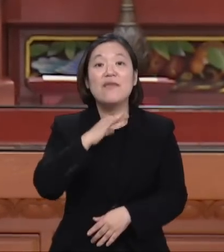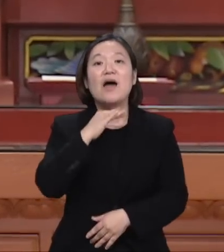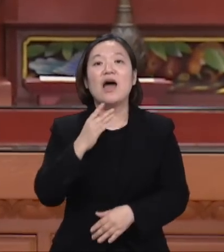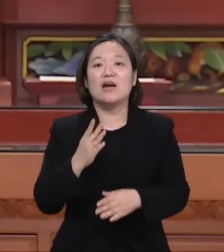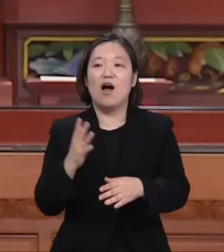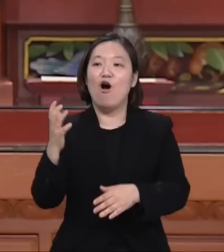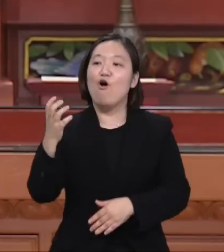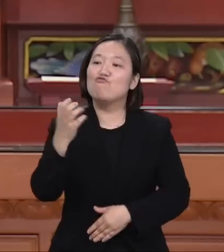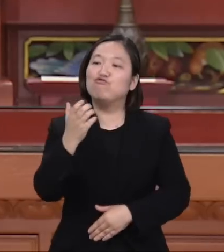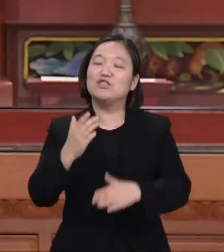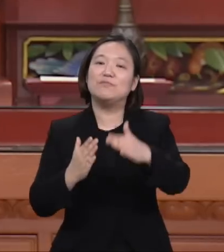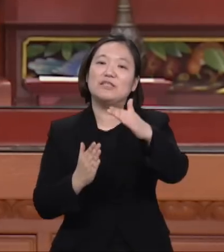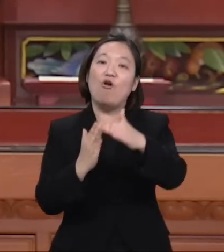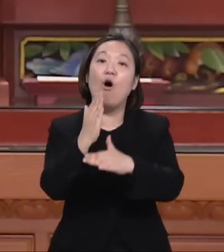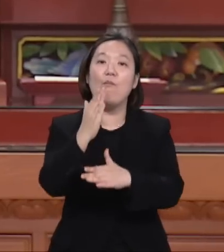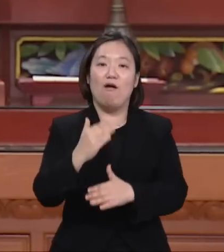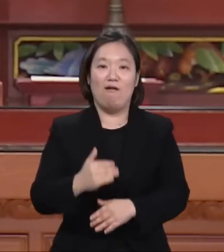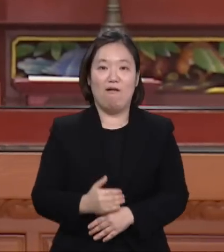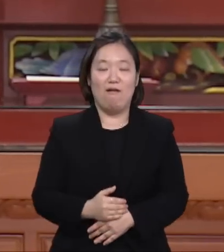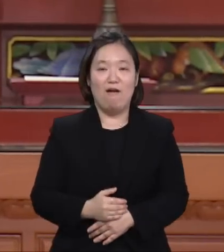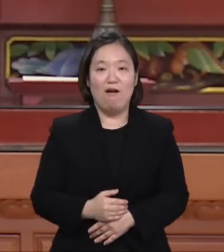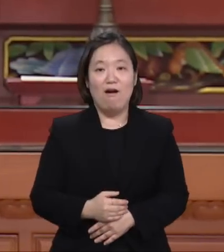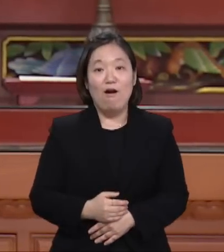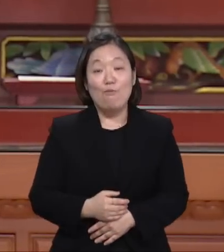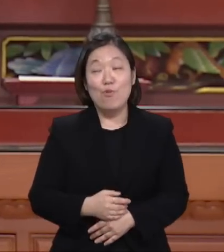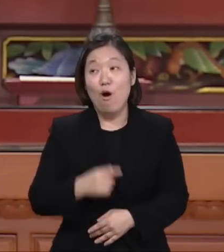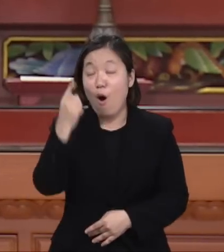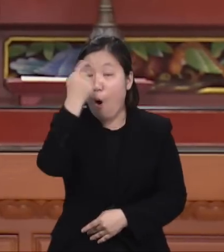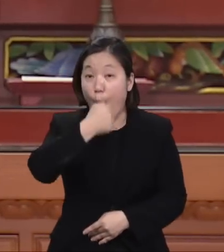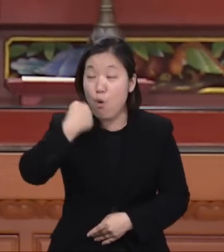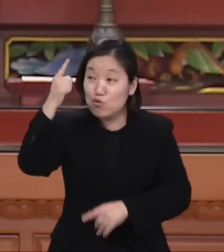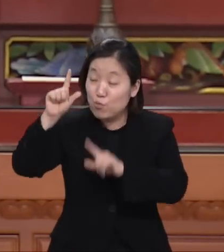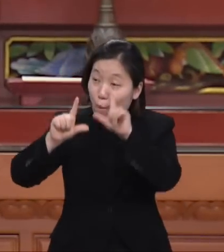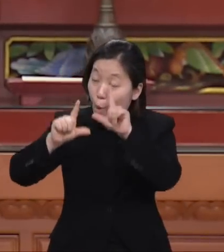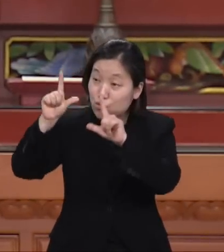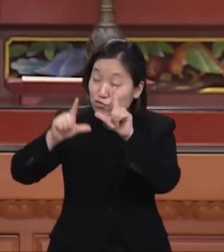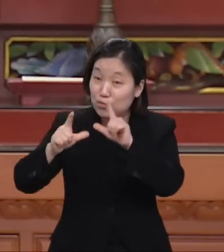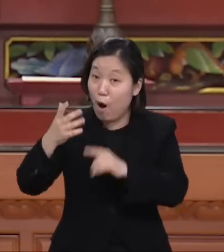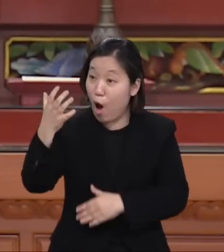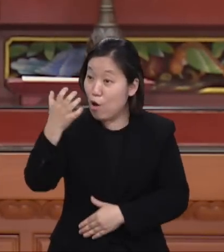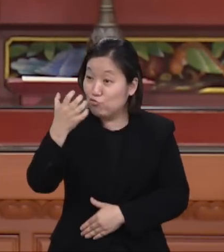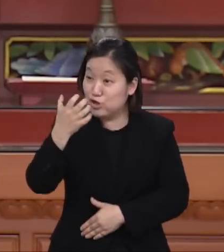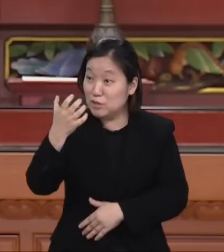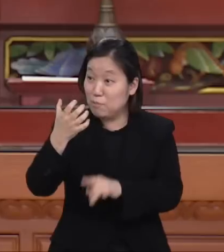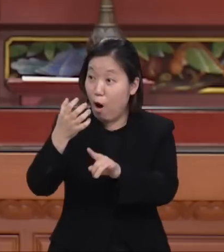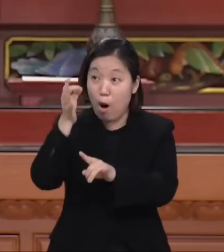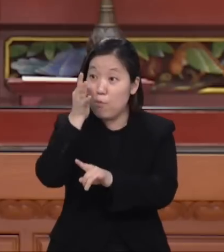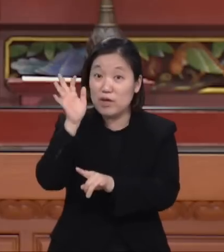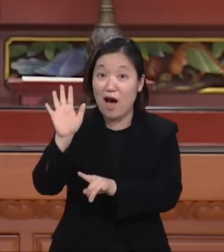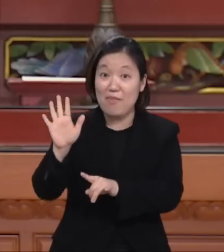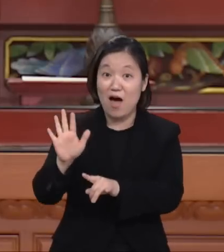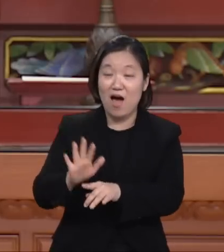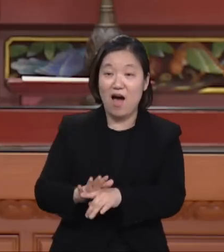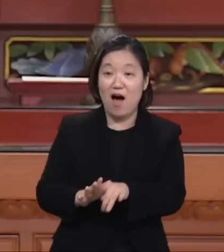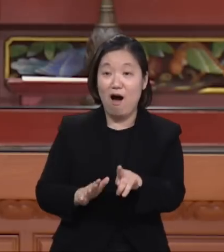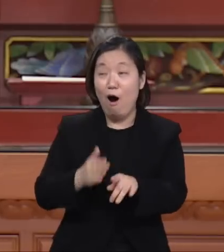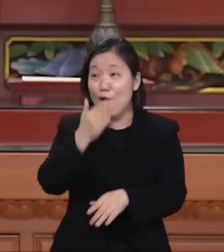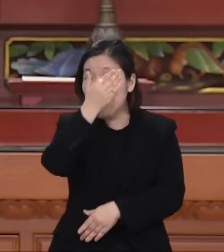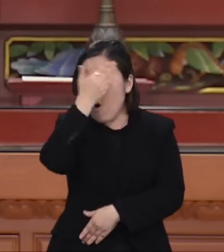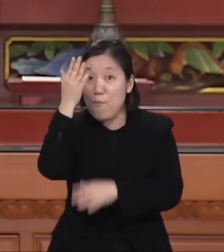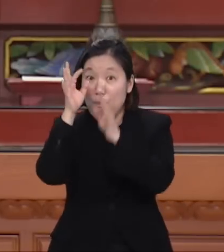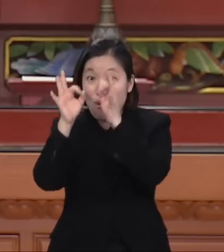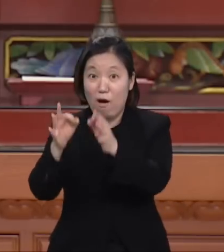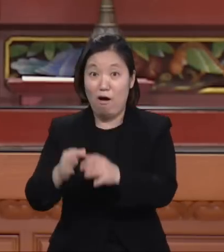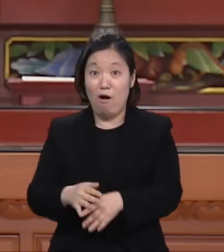놀랬냐면 얼굴이 보름달 것처럼 환해 가지고 얼굴에 맑고 깨끗하셔서 아무리 봐도 90으로